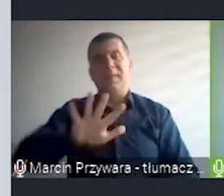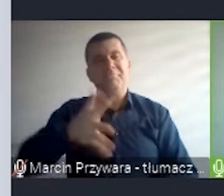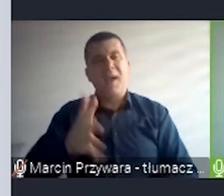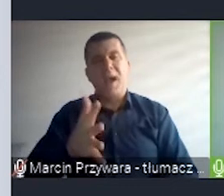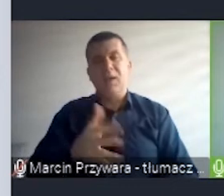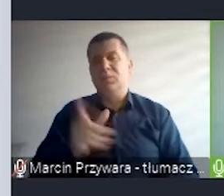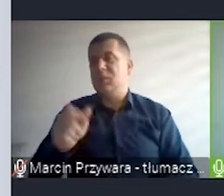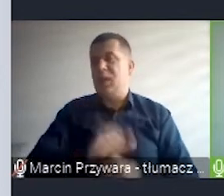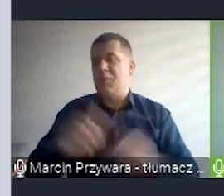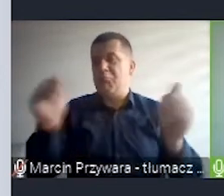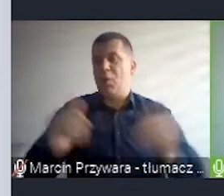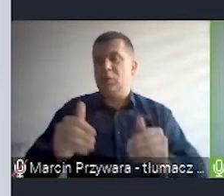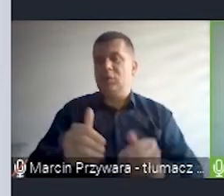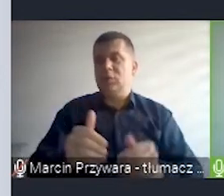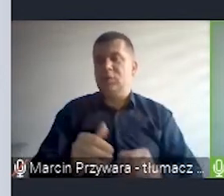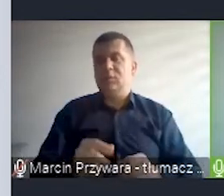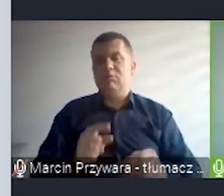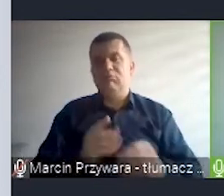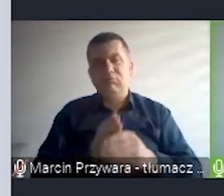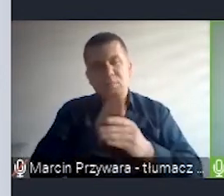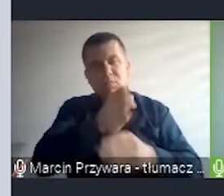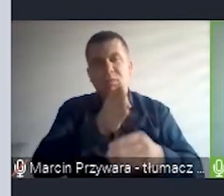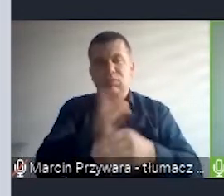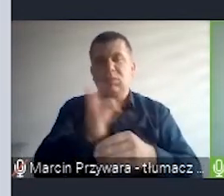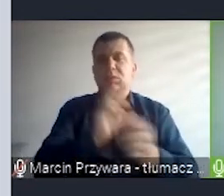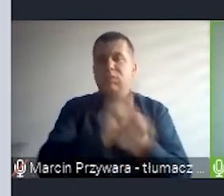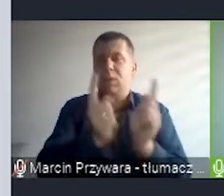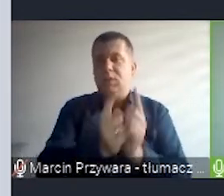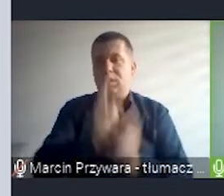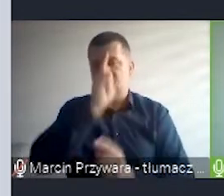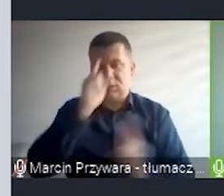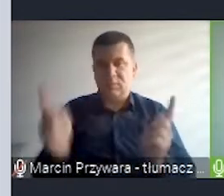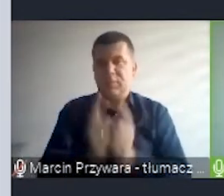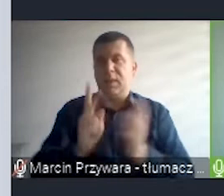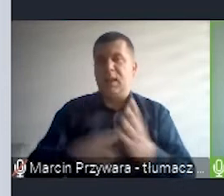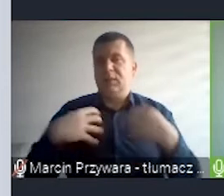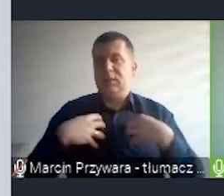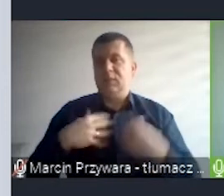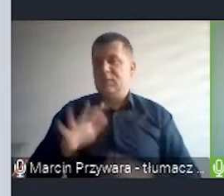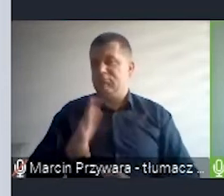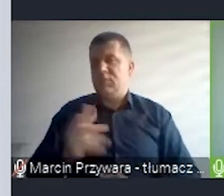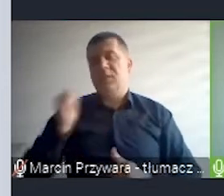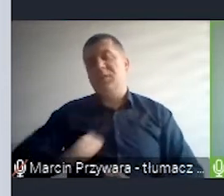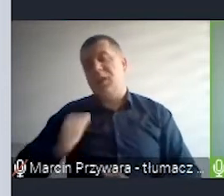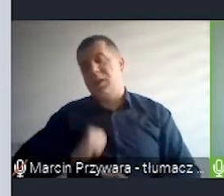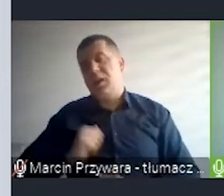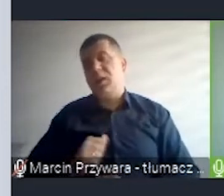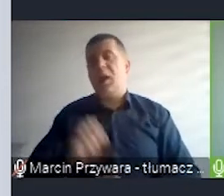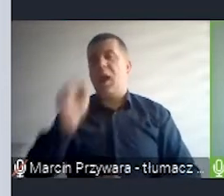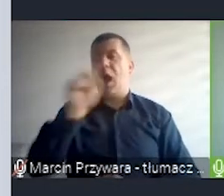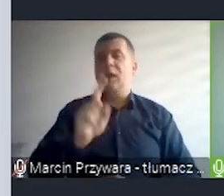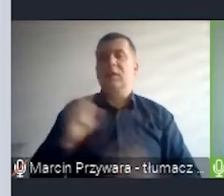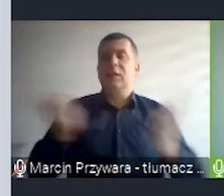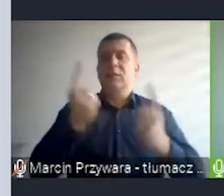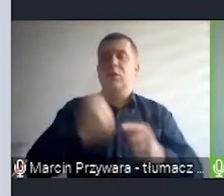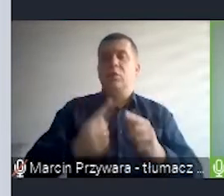mają możliwość dotarcia, nie bardzo mają możliwość spotkania się z beneficjentem, więc czekają, aż sytuacja się